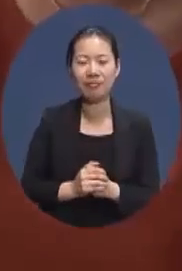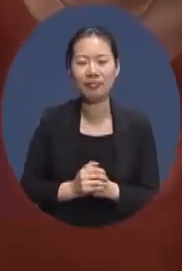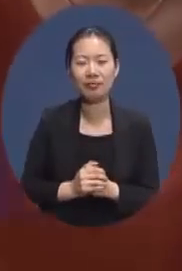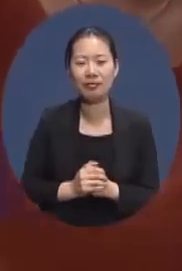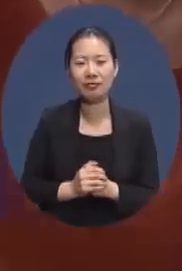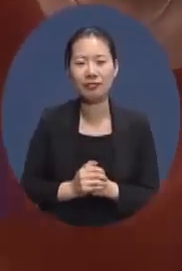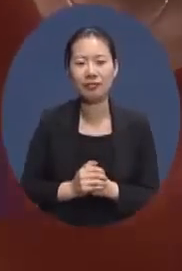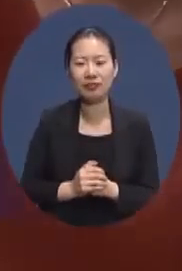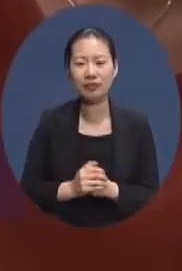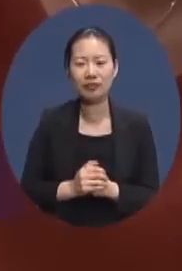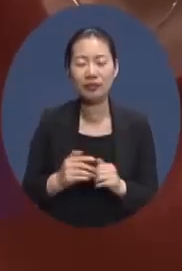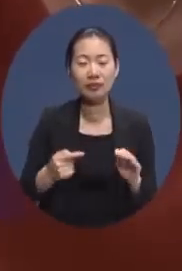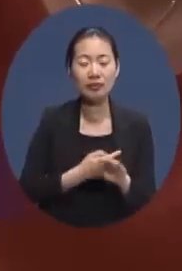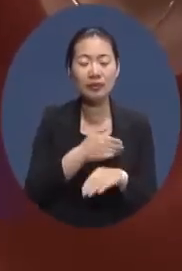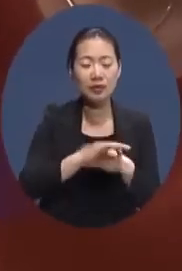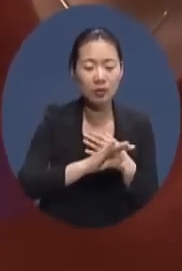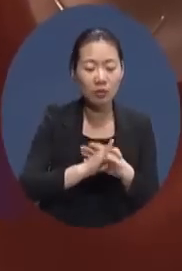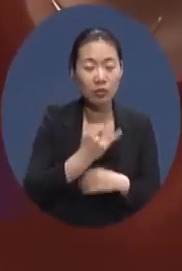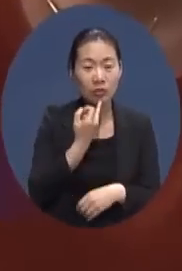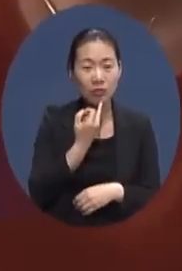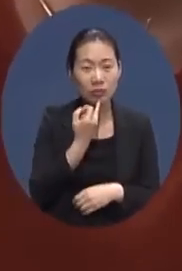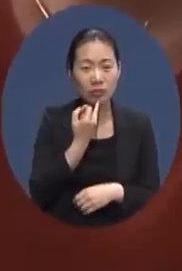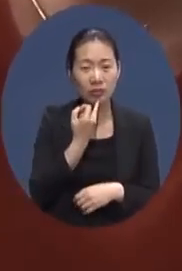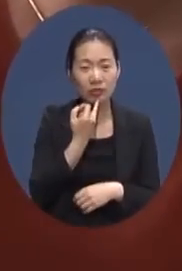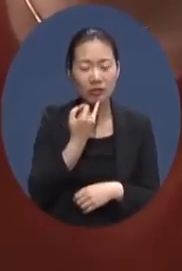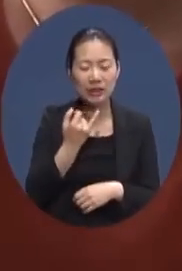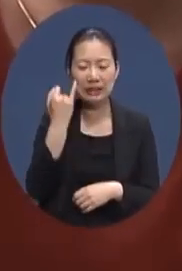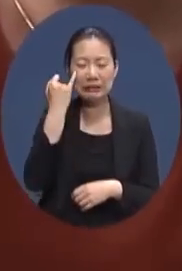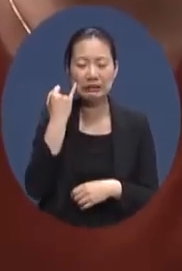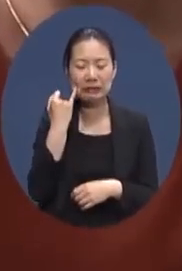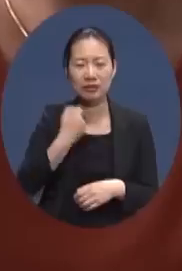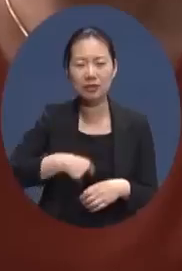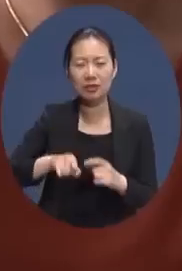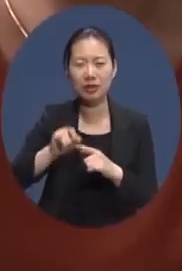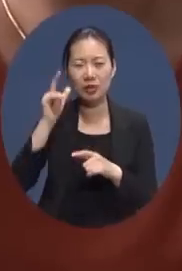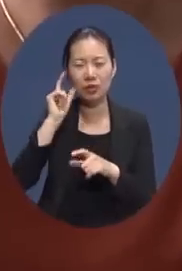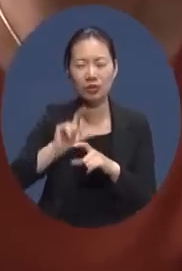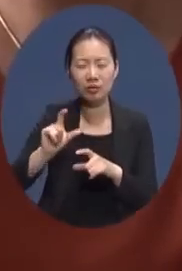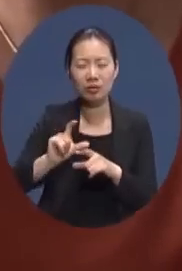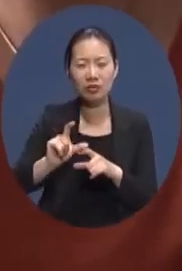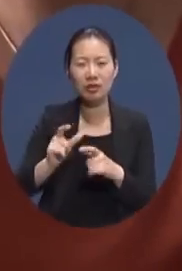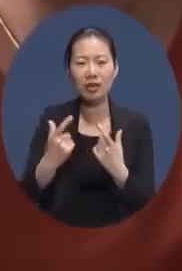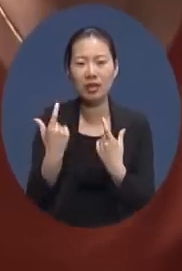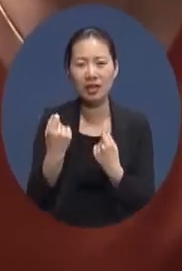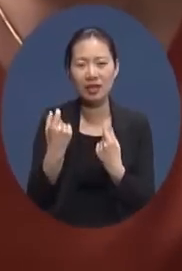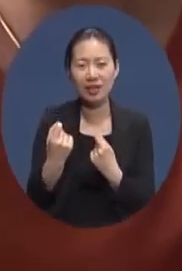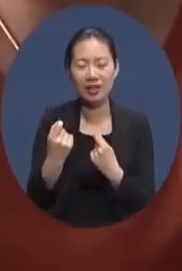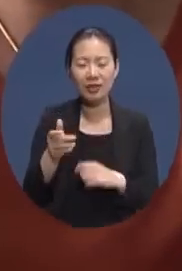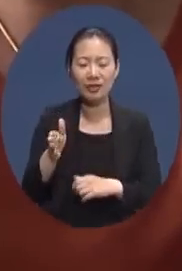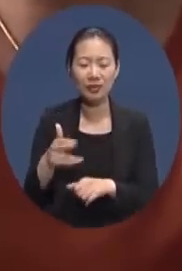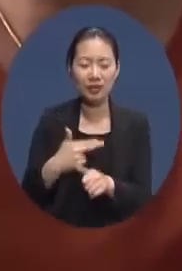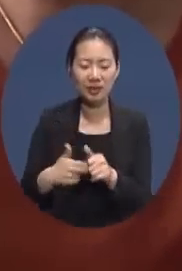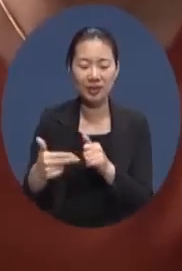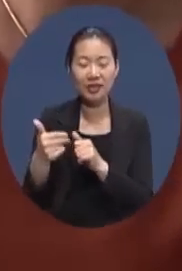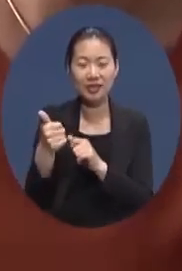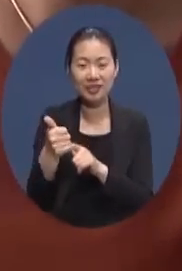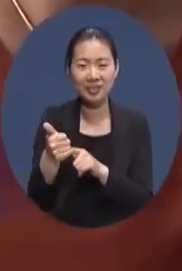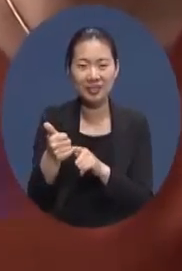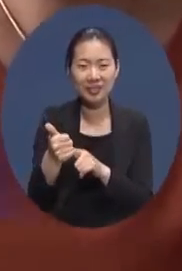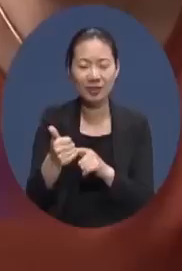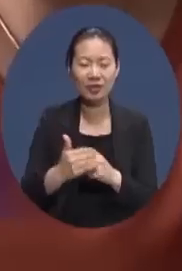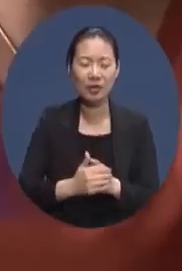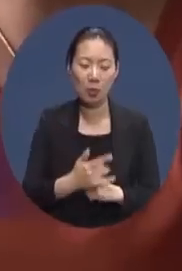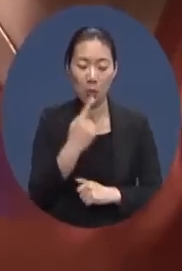그리고 이 막상 밖에 나가면 기분 괜찮아. 사춘기 딸이 고민 상담을 해온 모양인데요. 역시 전문가답게 엄마